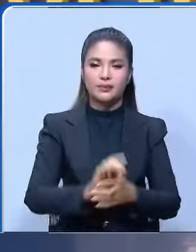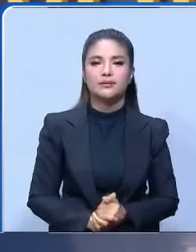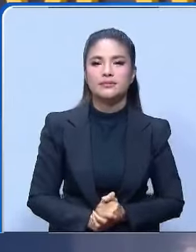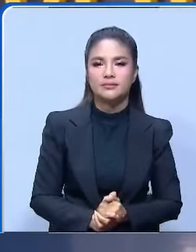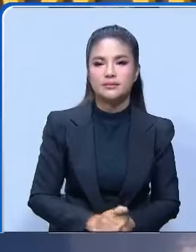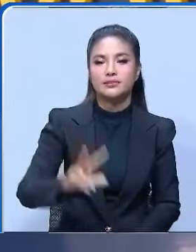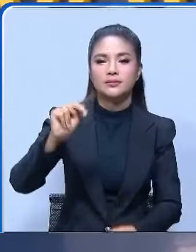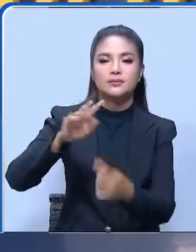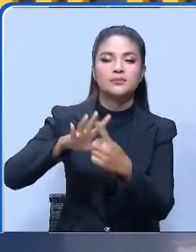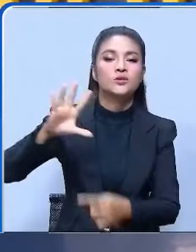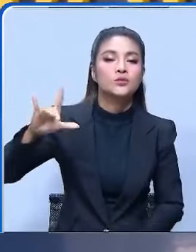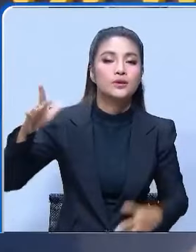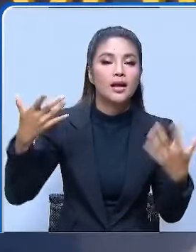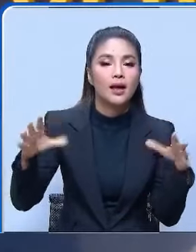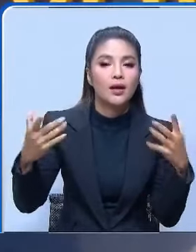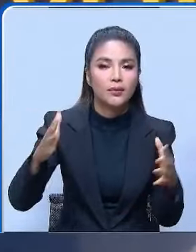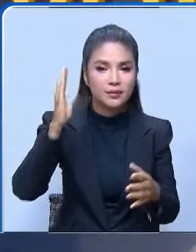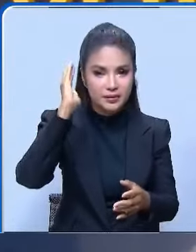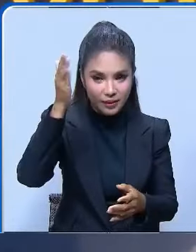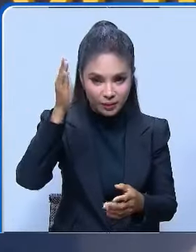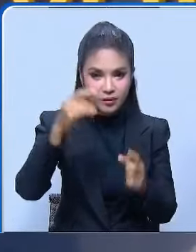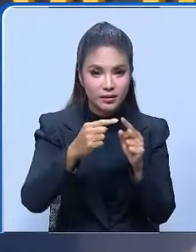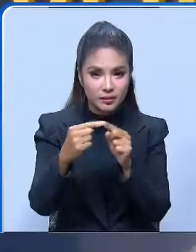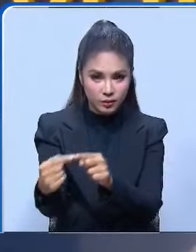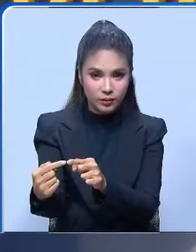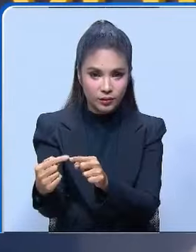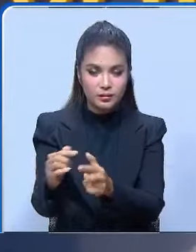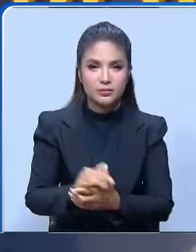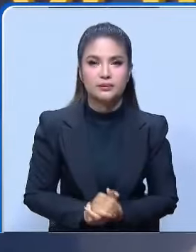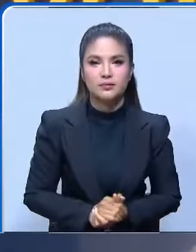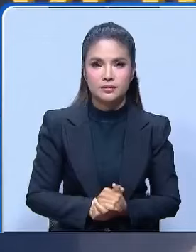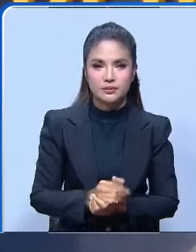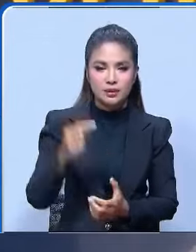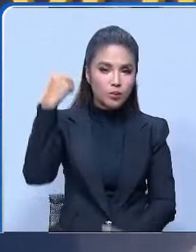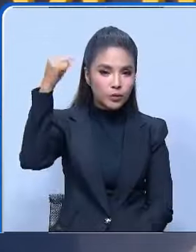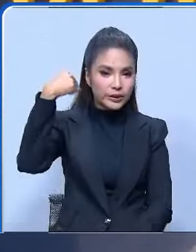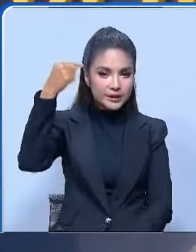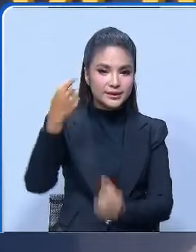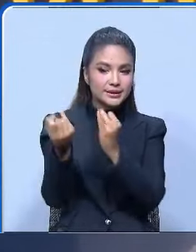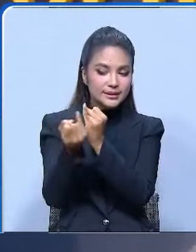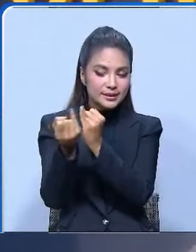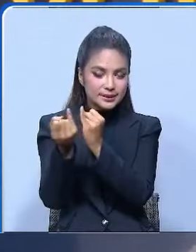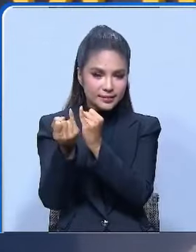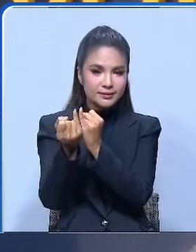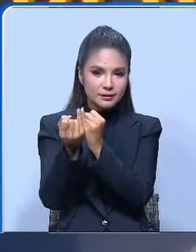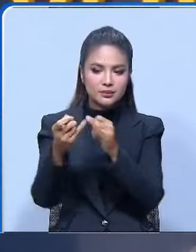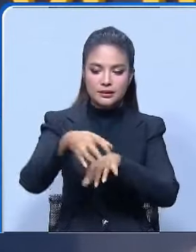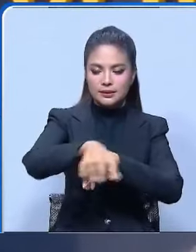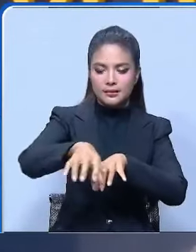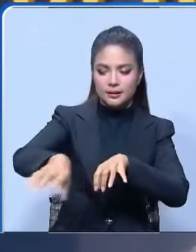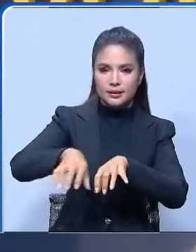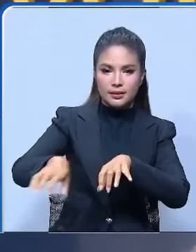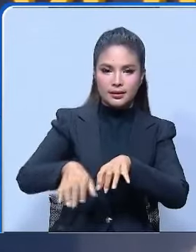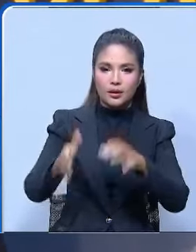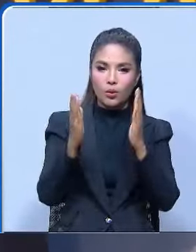ล้วสัปดาห์หน้าเดี๋ยวยังมีคิวต่อไปก็คือเมียหลังนะคะคนสนิทอีกคนนึงของแม่ตั๊กแล้วก็เครือข่ายที่เกี่ยวข้องอีกประมาณ